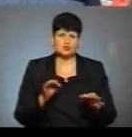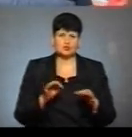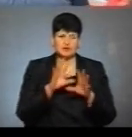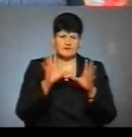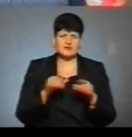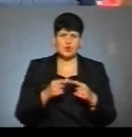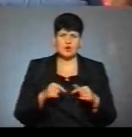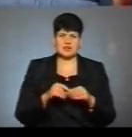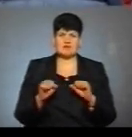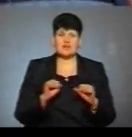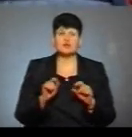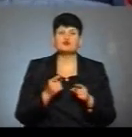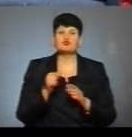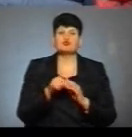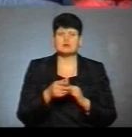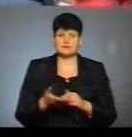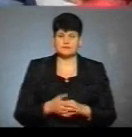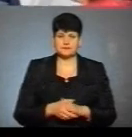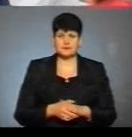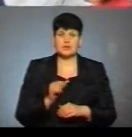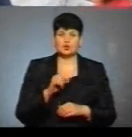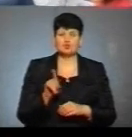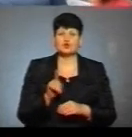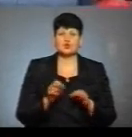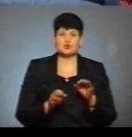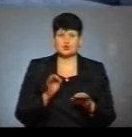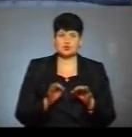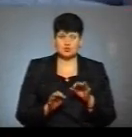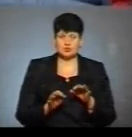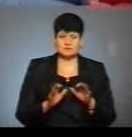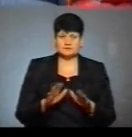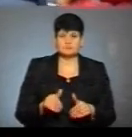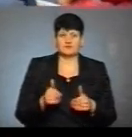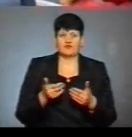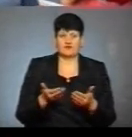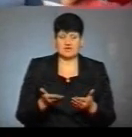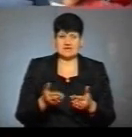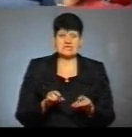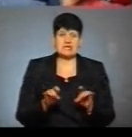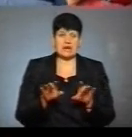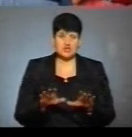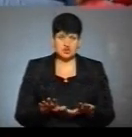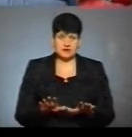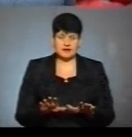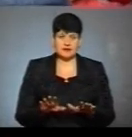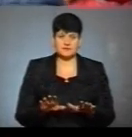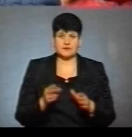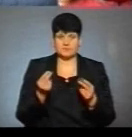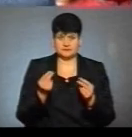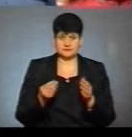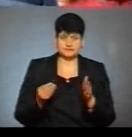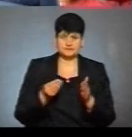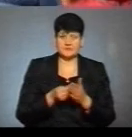влади. Чому сюди саме? Тому що суд виніс такі рішення, як застава. Застава